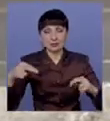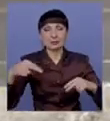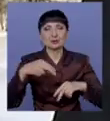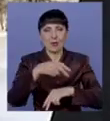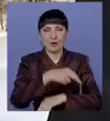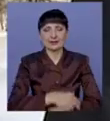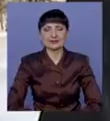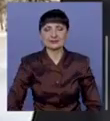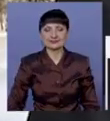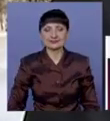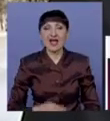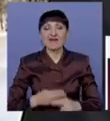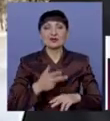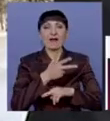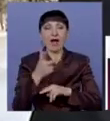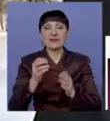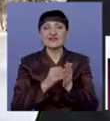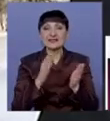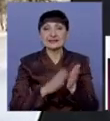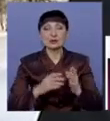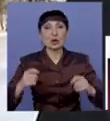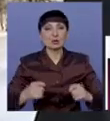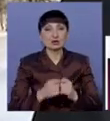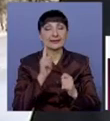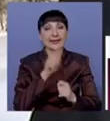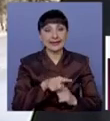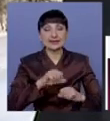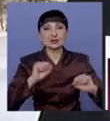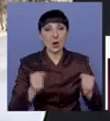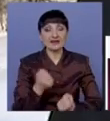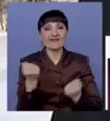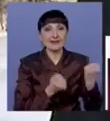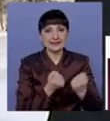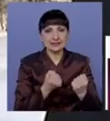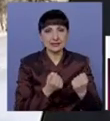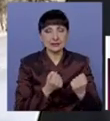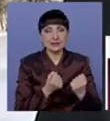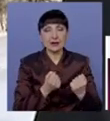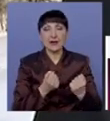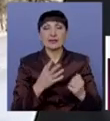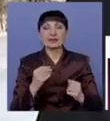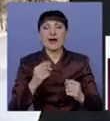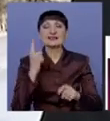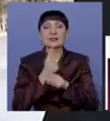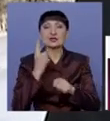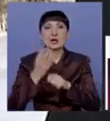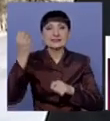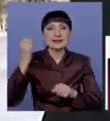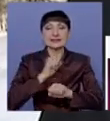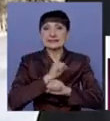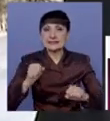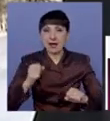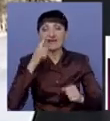пешеходы. Данные камеры фиксируют правонарушения, как скоростного режима, проезд на запрещающий сигнал